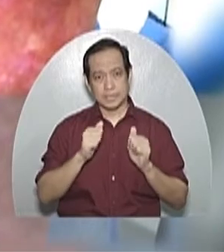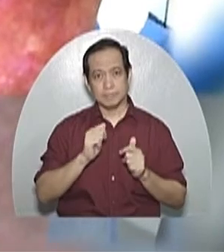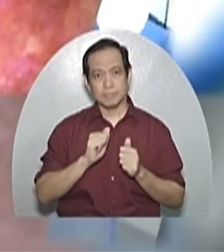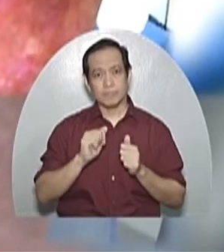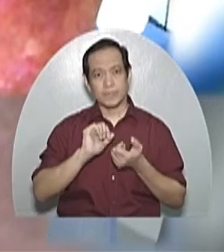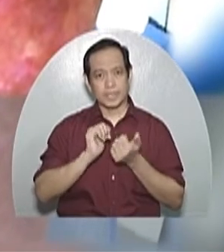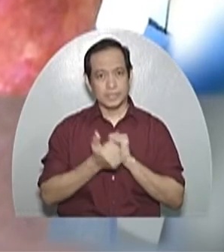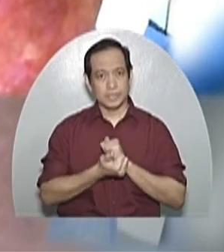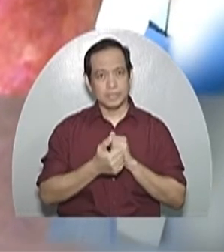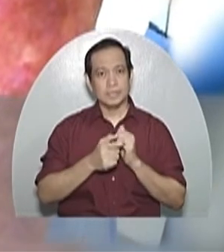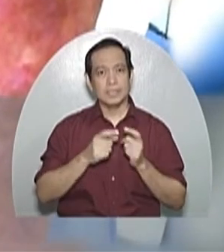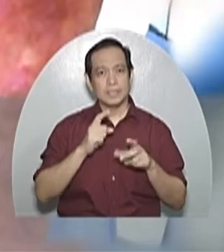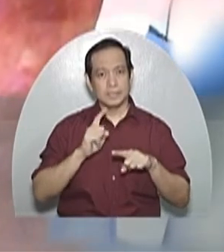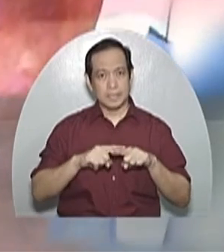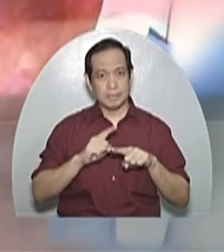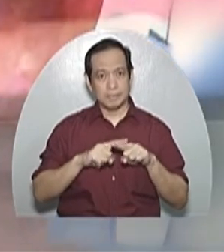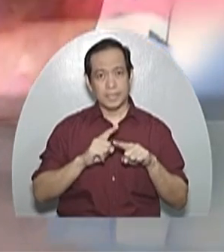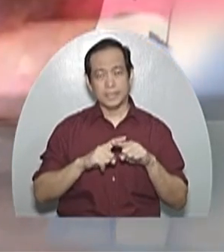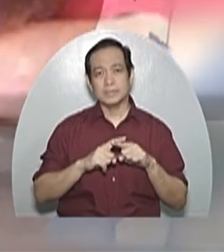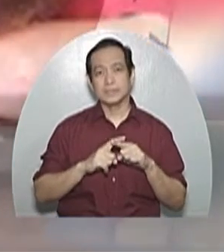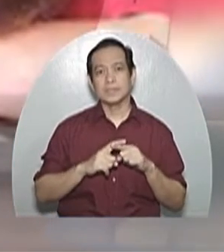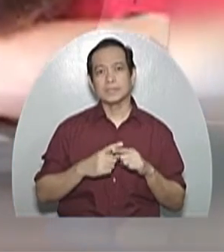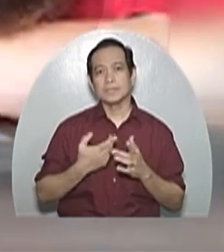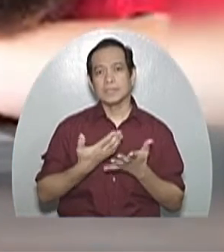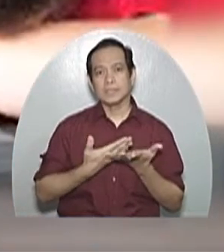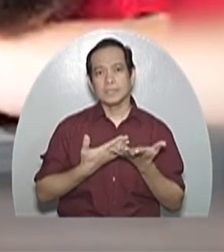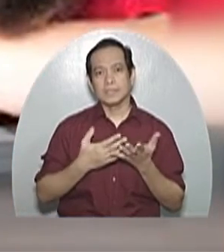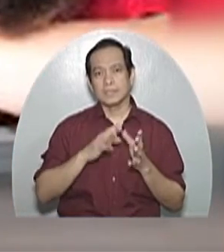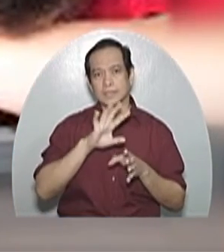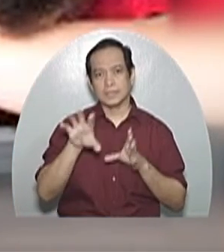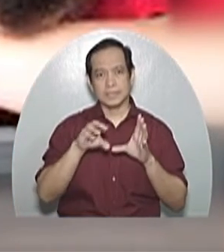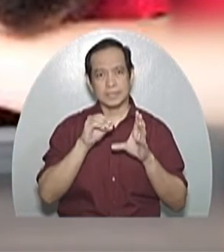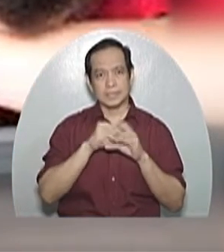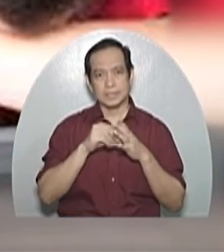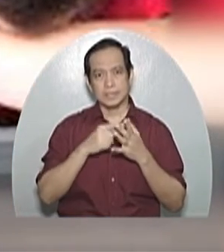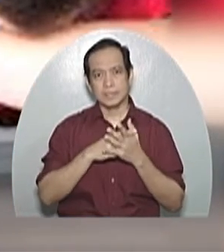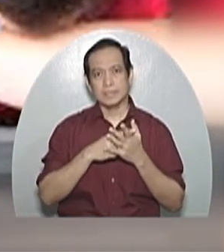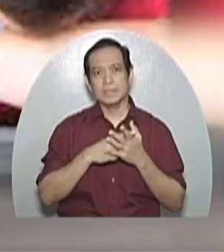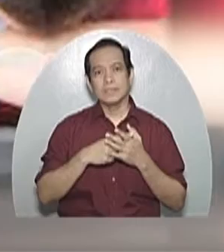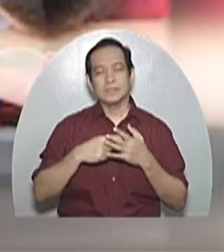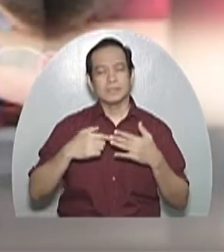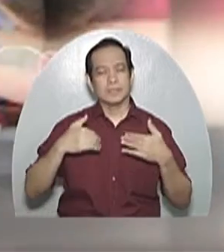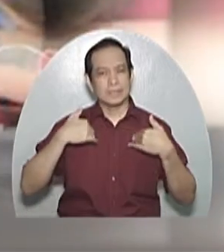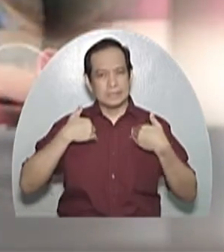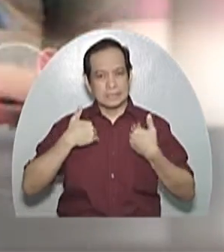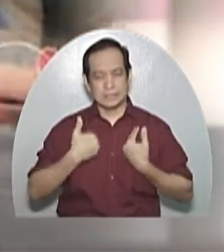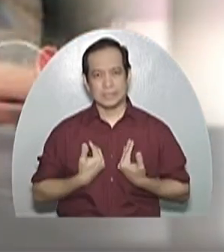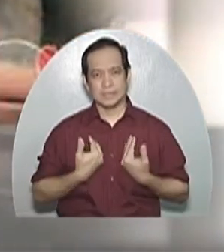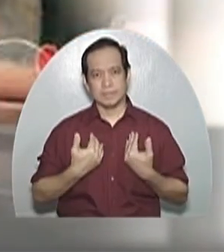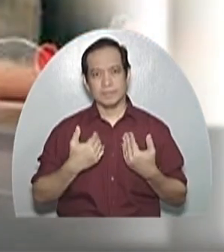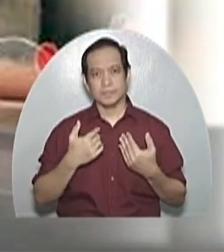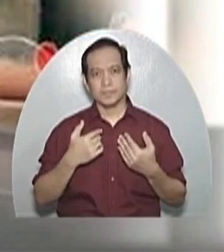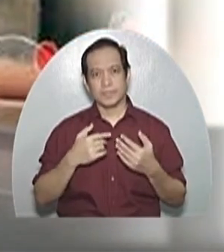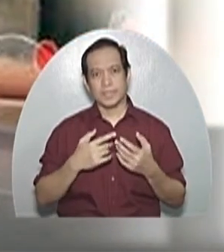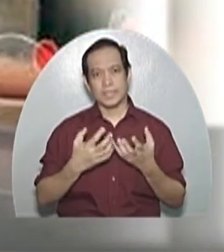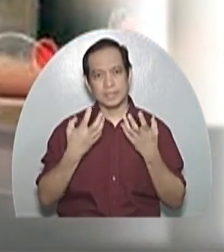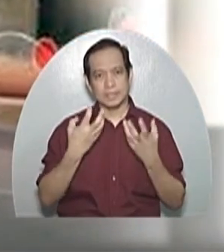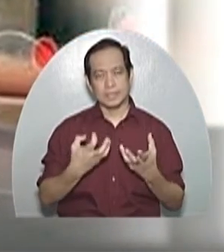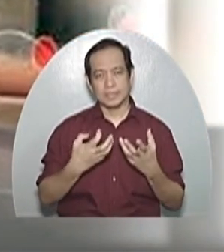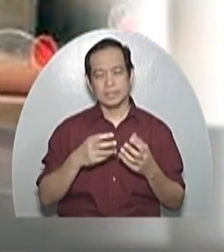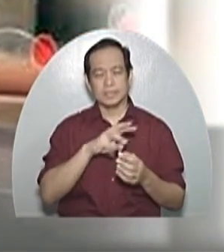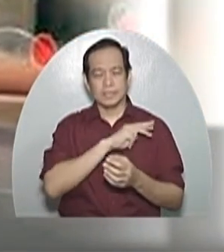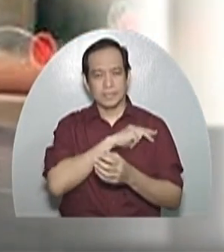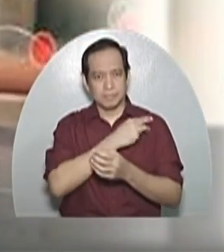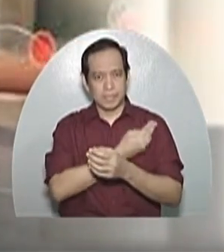maaaring magbago depende sa panahon. Kasama na rin dito ang matinding pagkapagod, pananakit na pamamaga